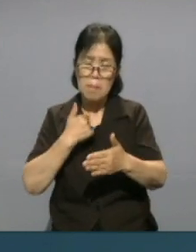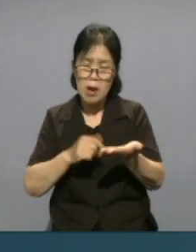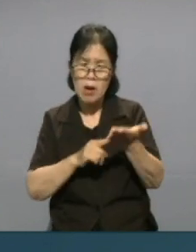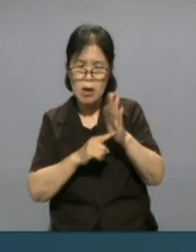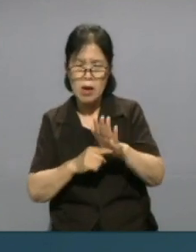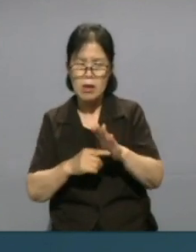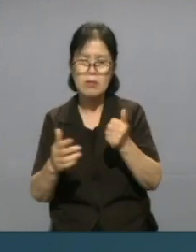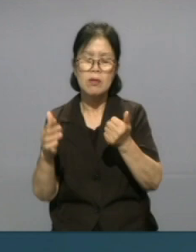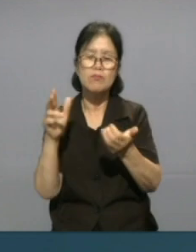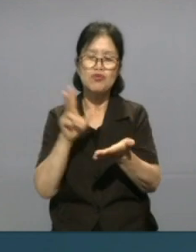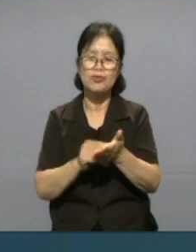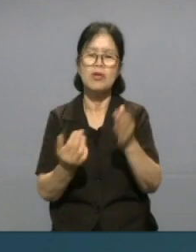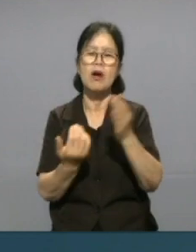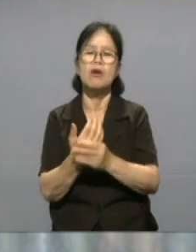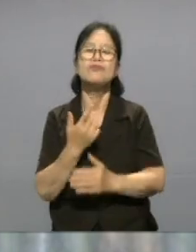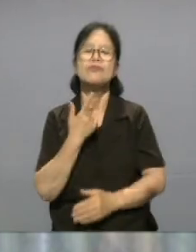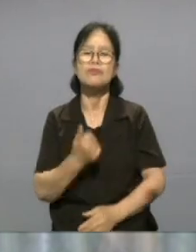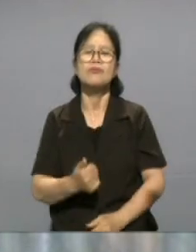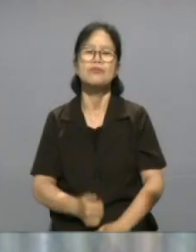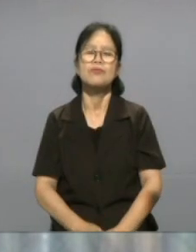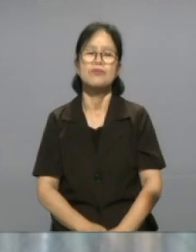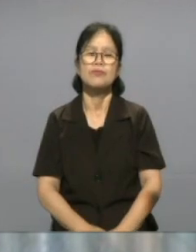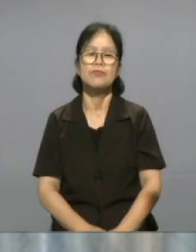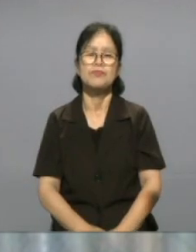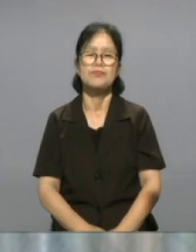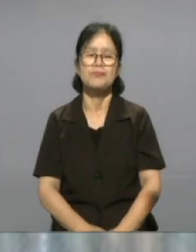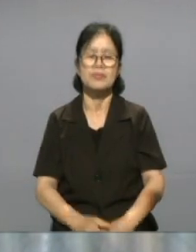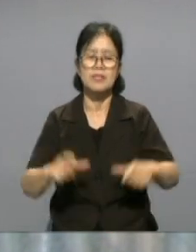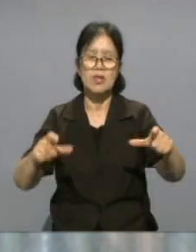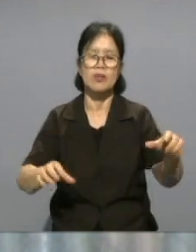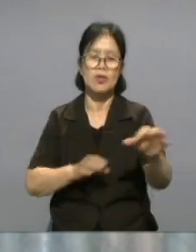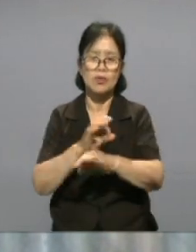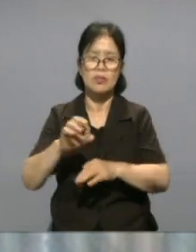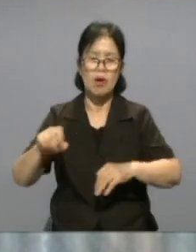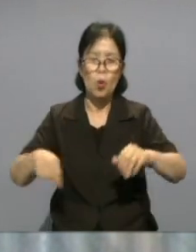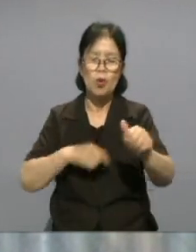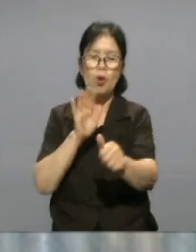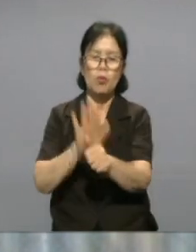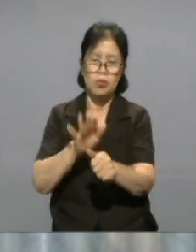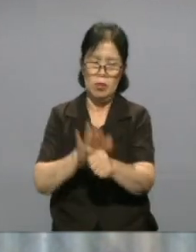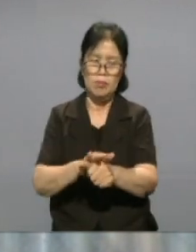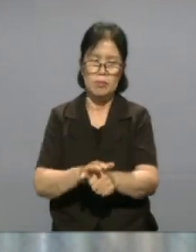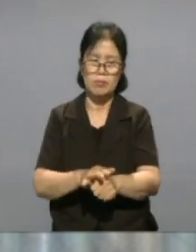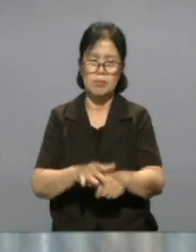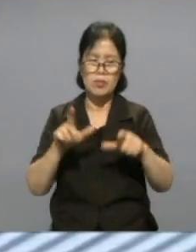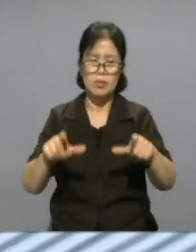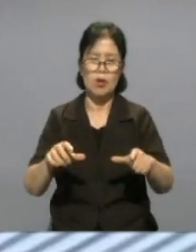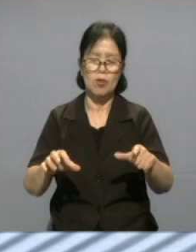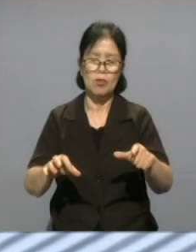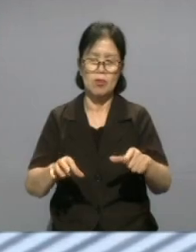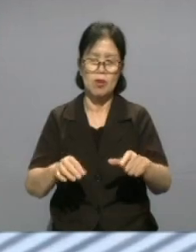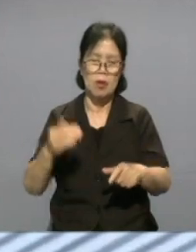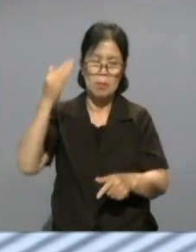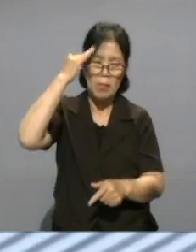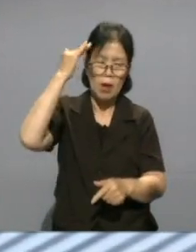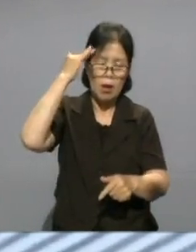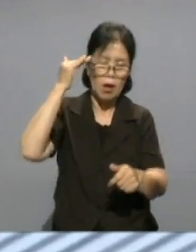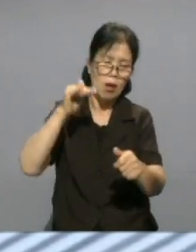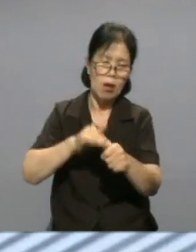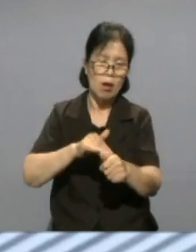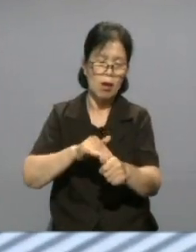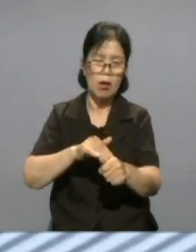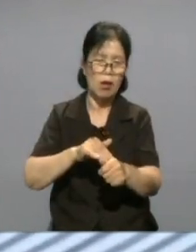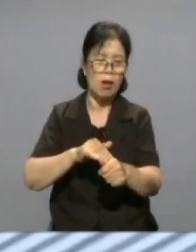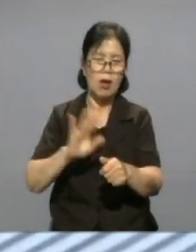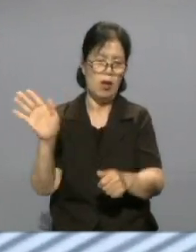드러나 논란이 됐습니다. 지역 경제에 오히려 보탬이 됐으면 됐지 지역에 어떤 피해를